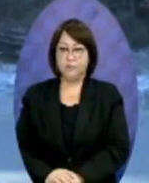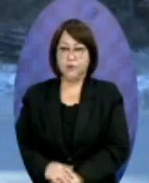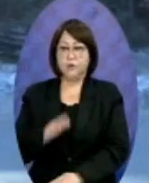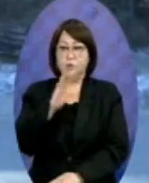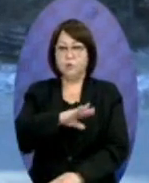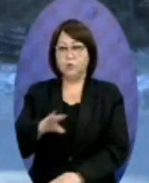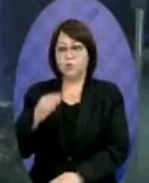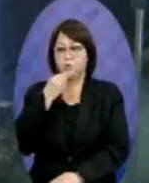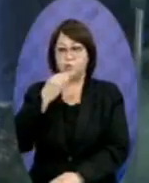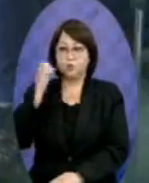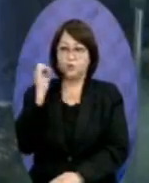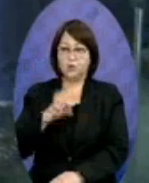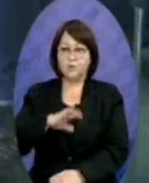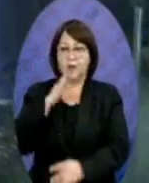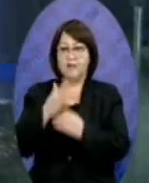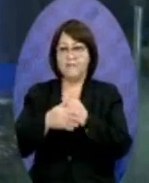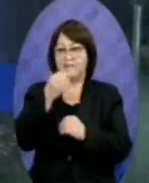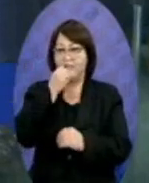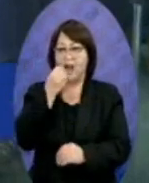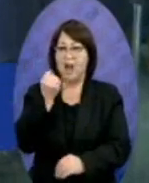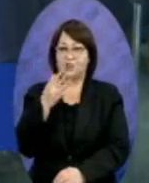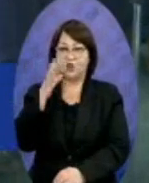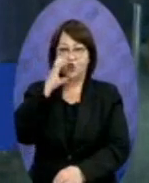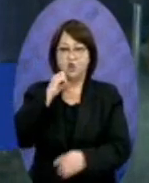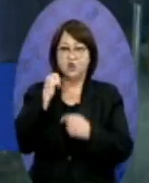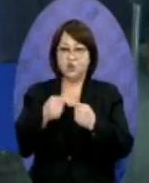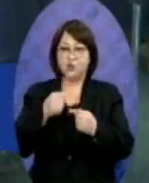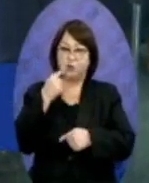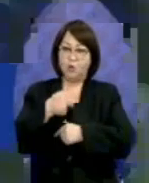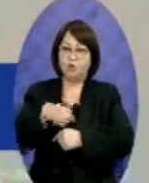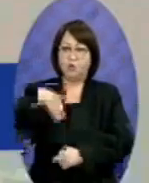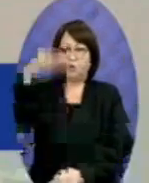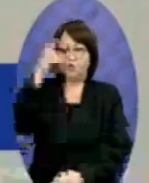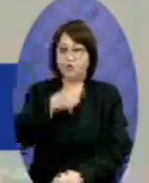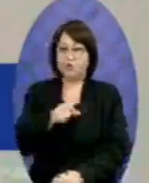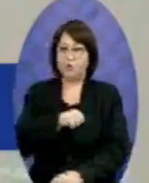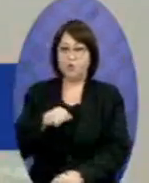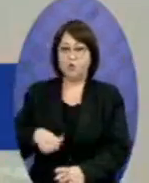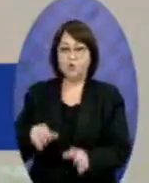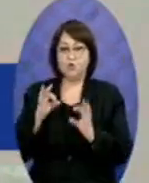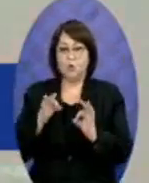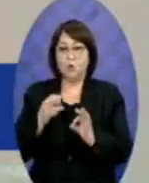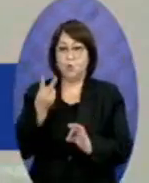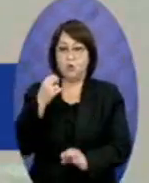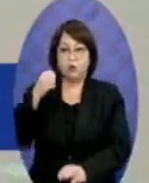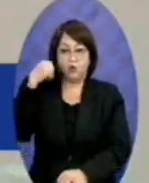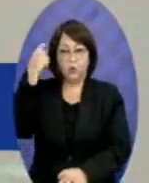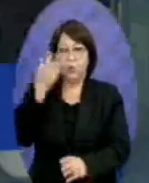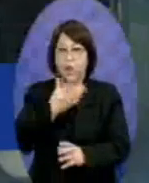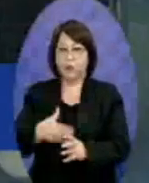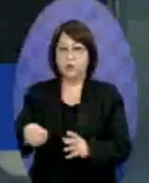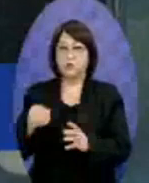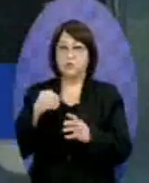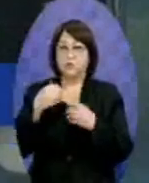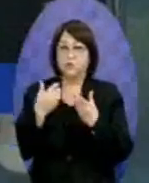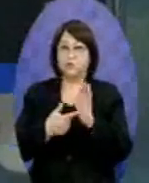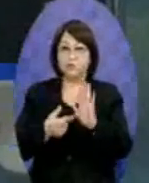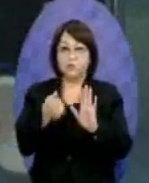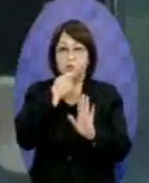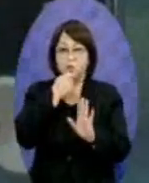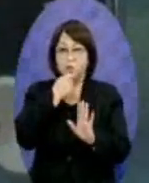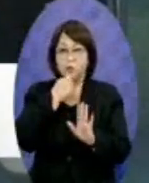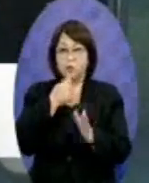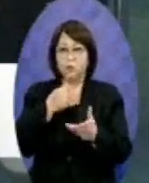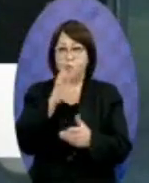Хүүхдүүд шударга өссөн авилга ашиг сонирхлын зөрчлийн талаар томчууд өөрсдөө зөв үлгэр дуурайл үзүүлж чадахгүй байгааг шүмжилж байна. Учир нь